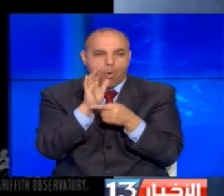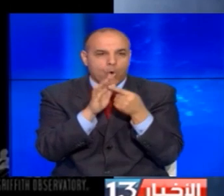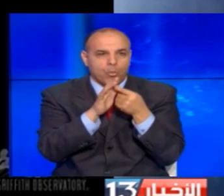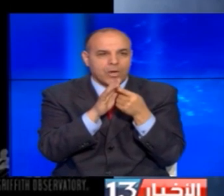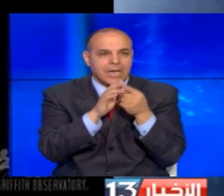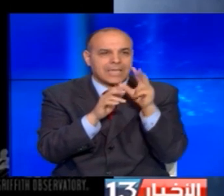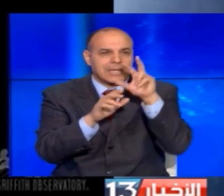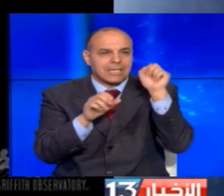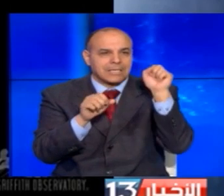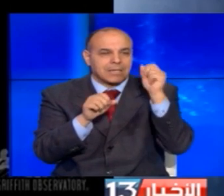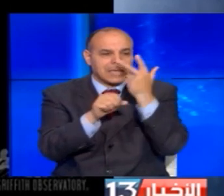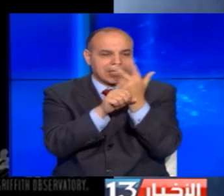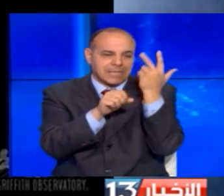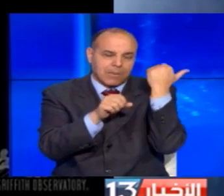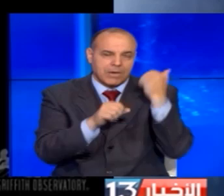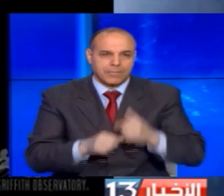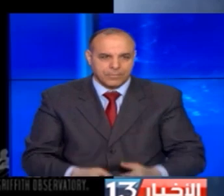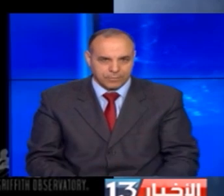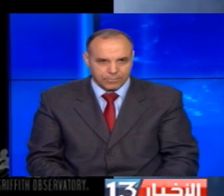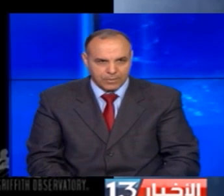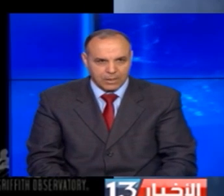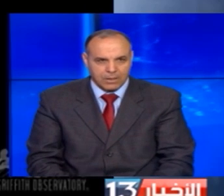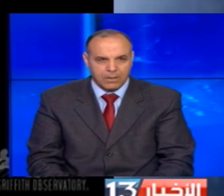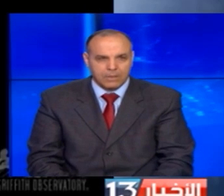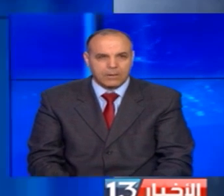منذ 3 سنوات.